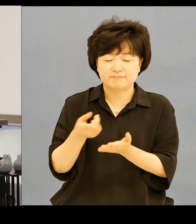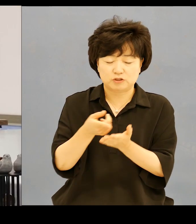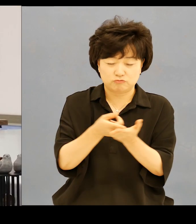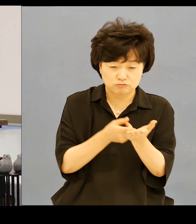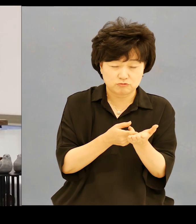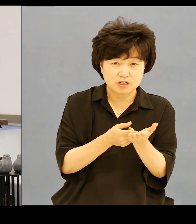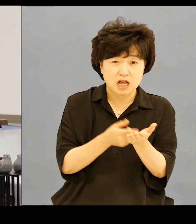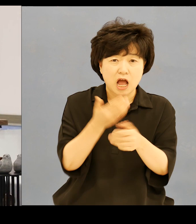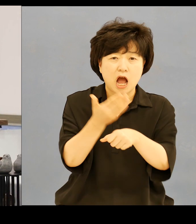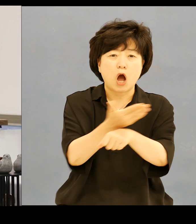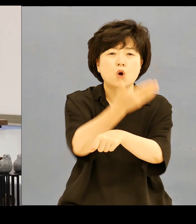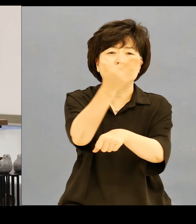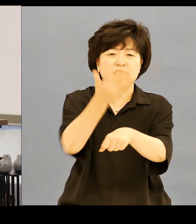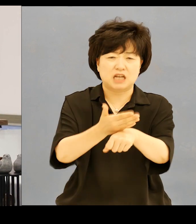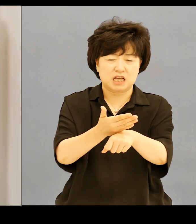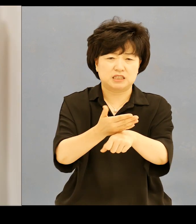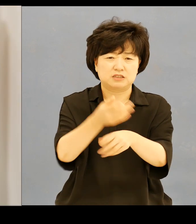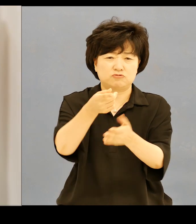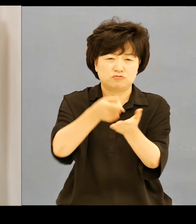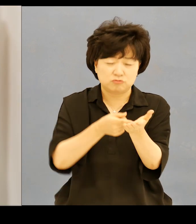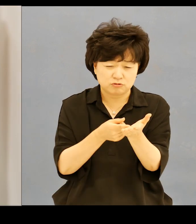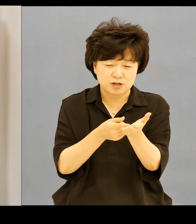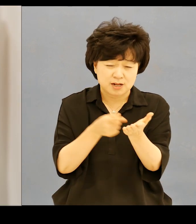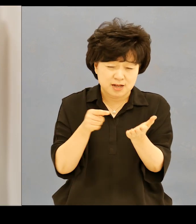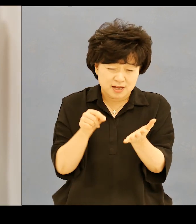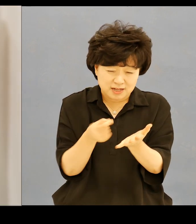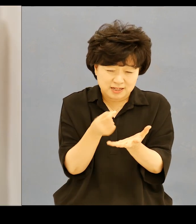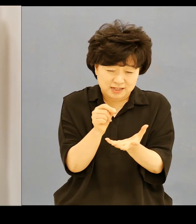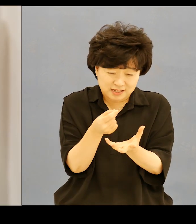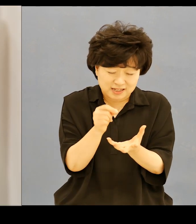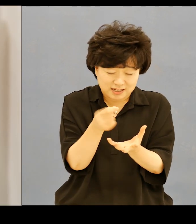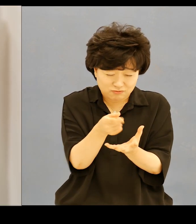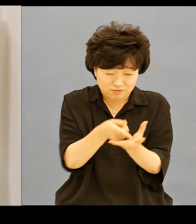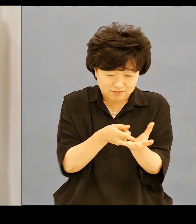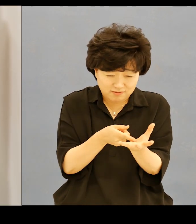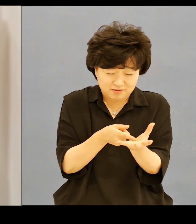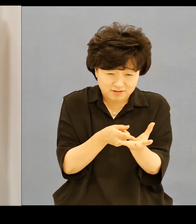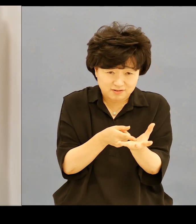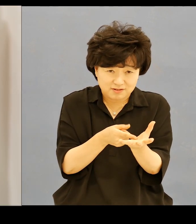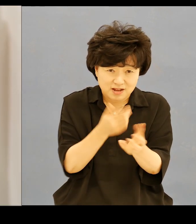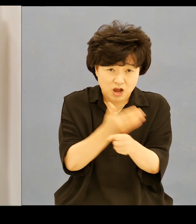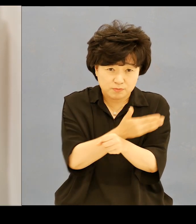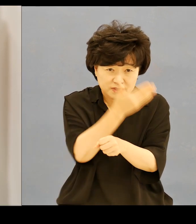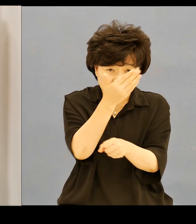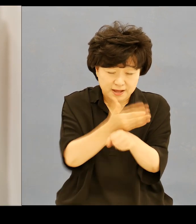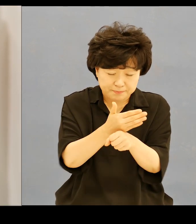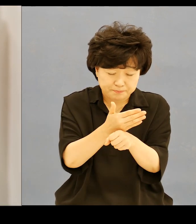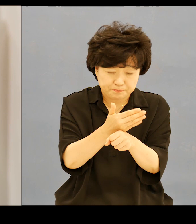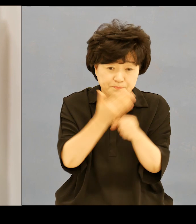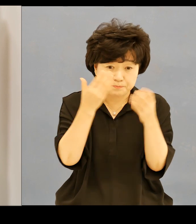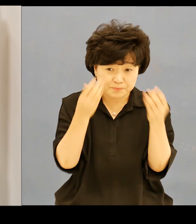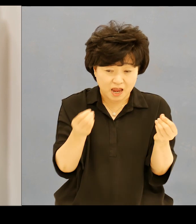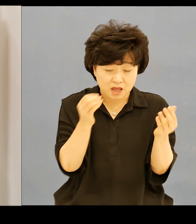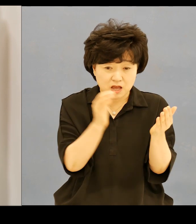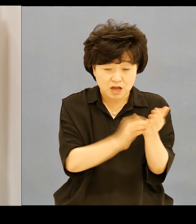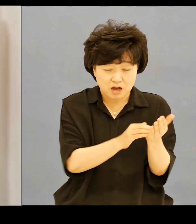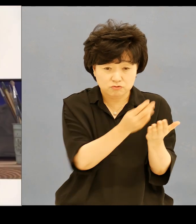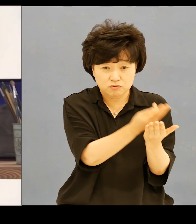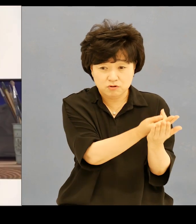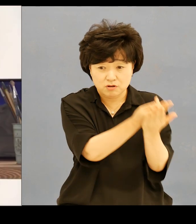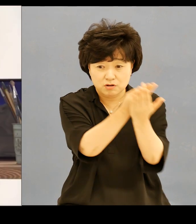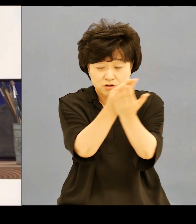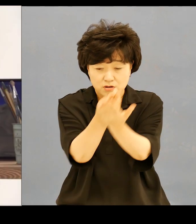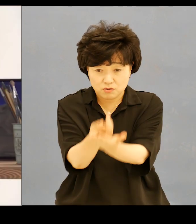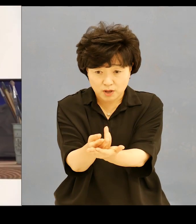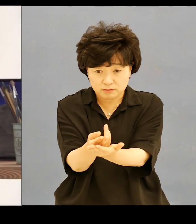정도 수술을 네. 하고 그러고 나서 9시간 수술하고 나왔는데 제 얼굴이 파랗게 질려 있더라는